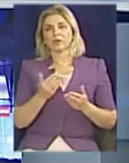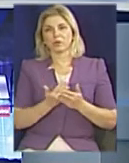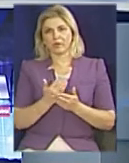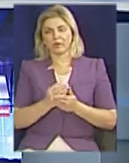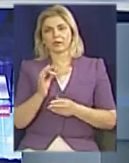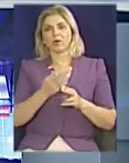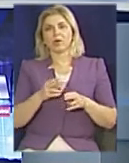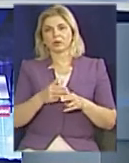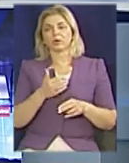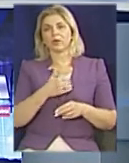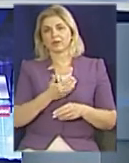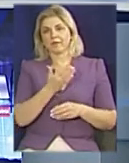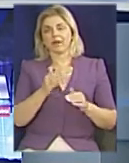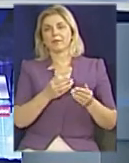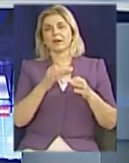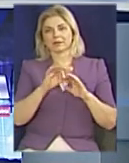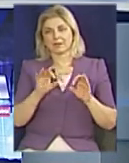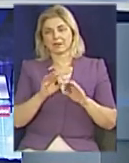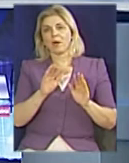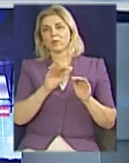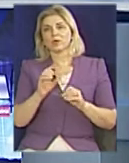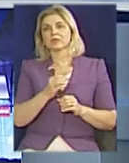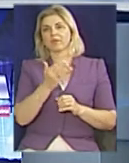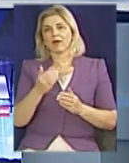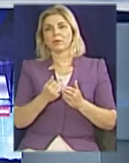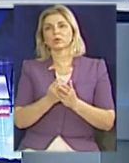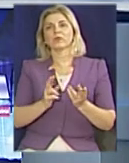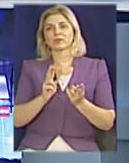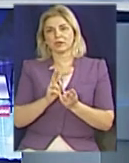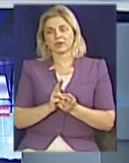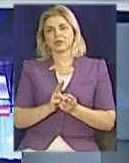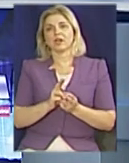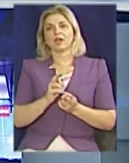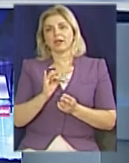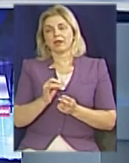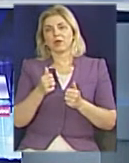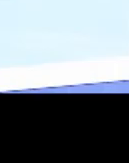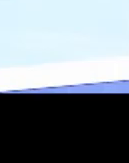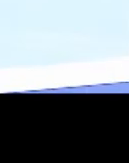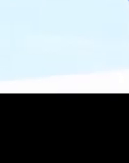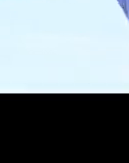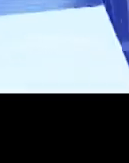хотіли розповісти вам. А я прощаюся з вами до наступної зустрічі та бажаю вдалого завершення дня.